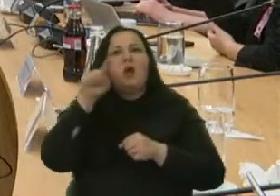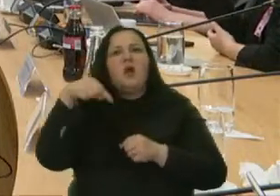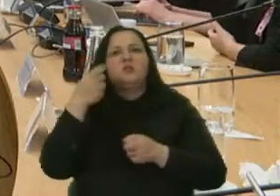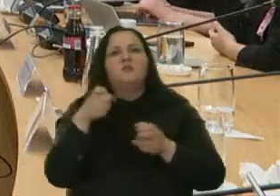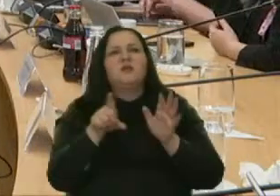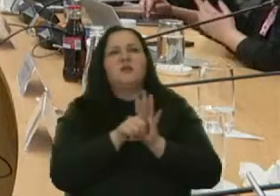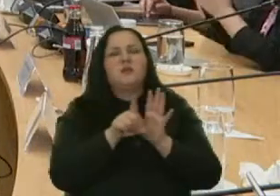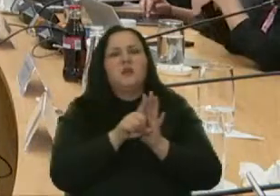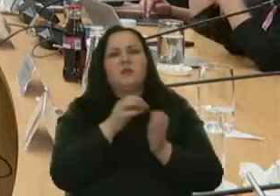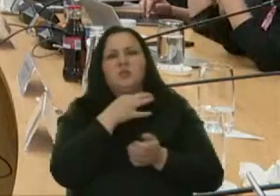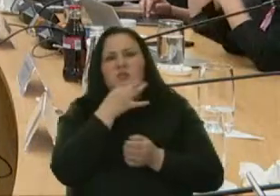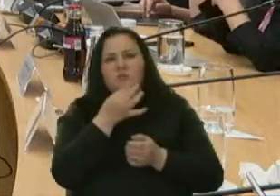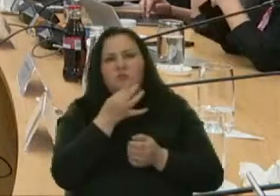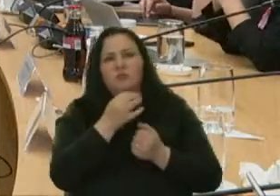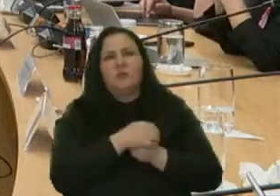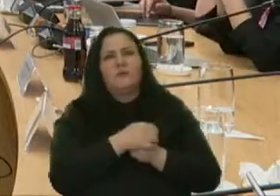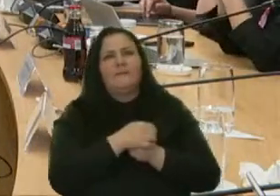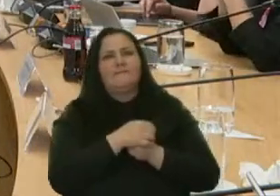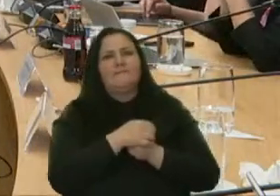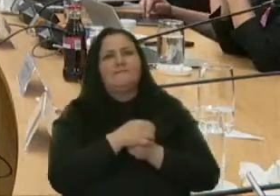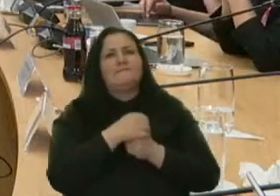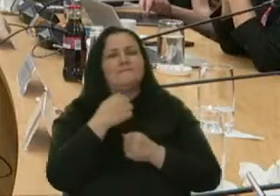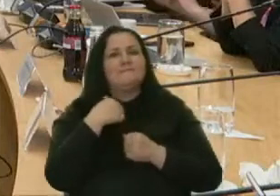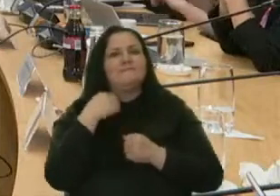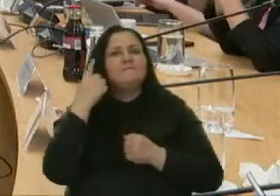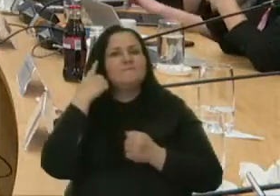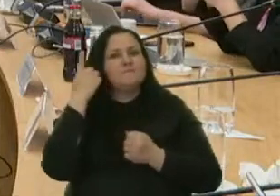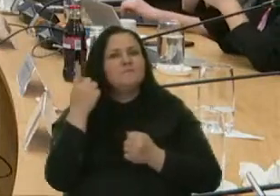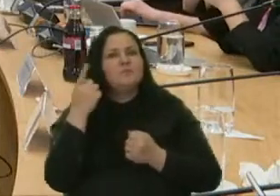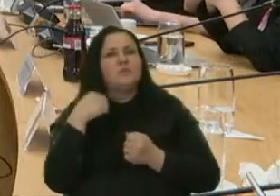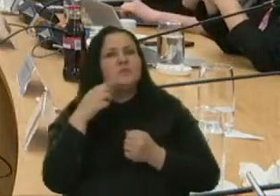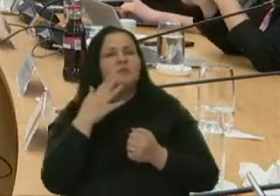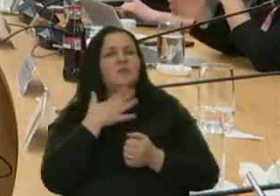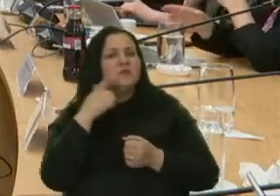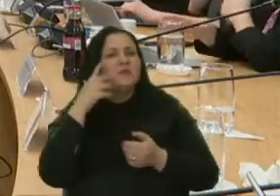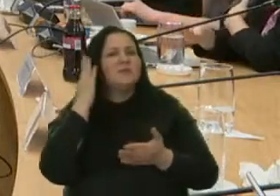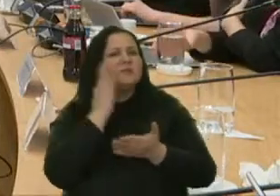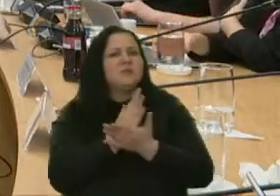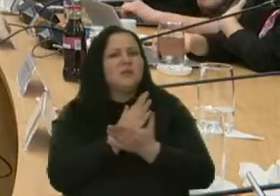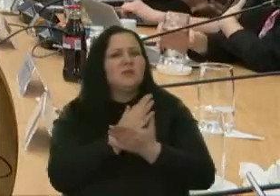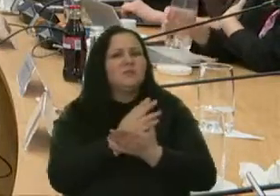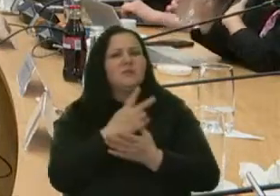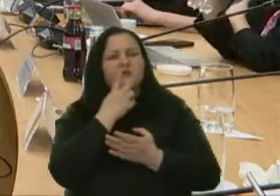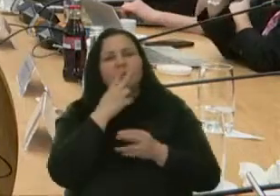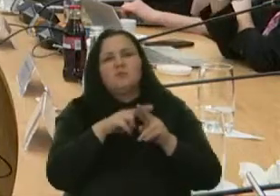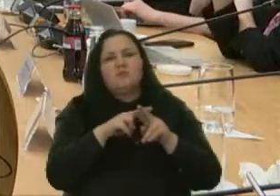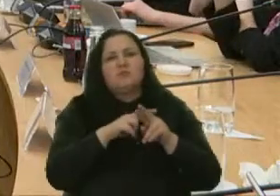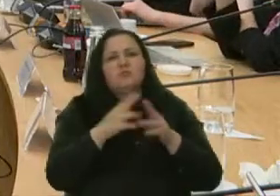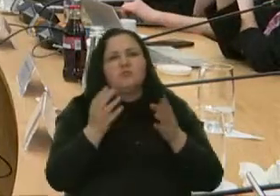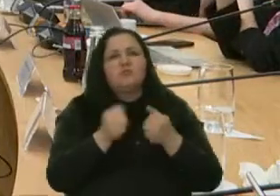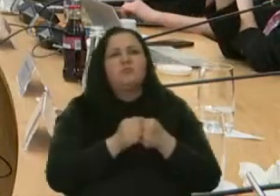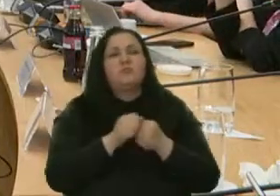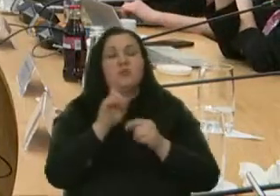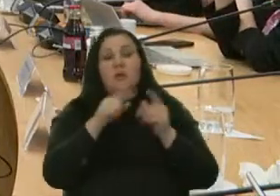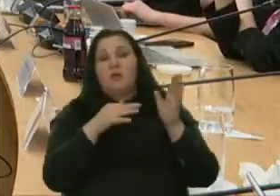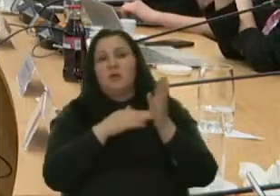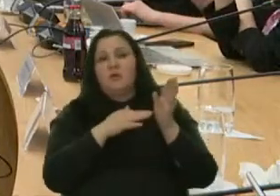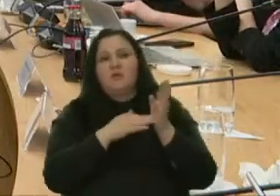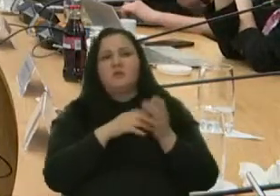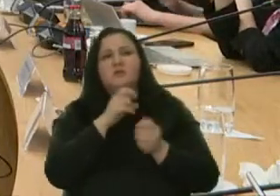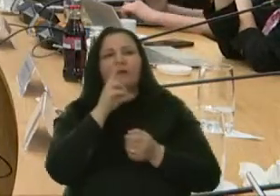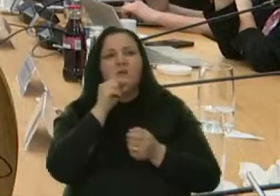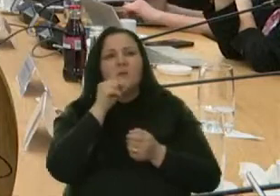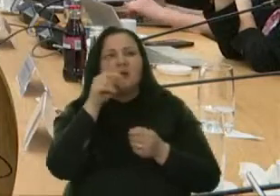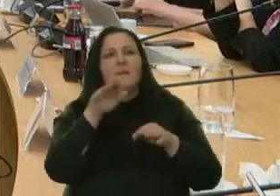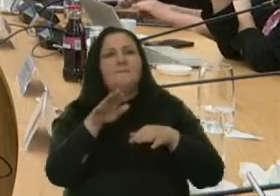dictează să facă da as tre să cor să stabilim să știm În ce ape ne scăldăm Dom dacă e nevoie atunci să vorbim